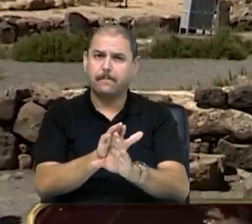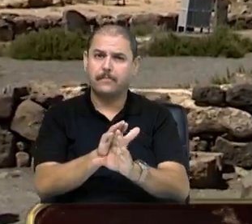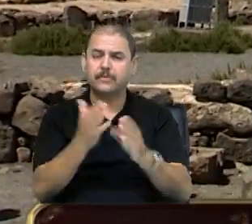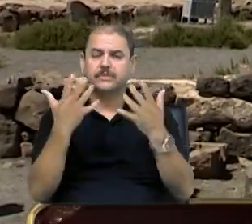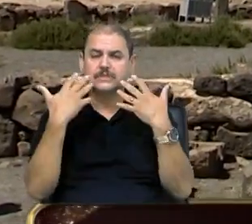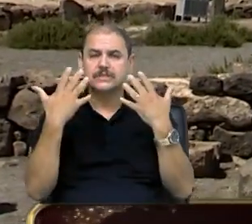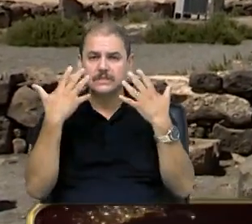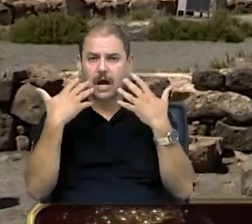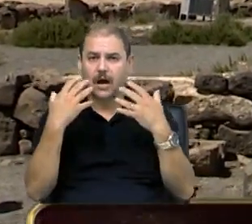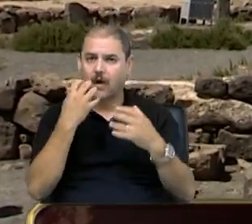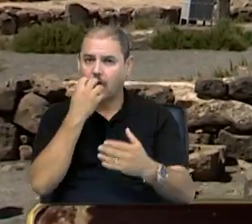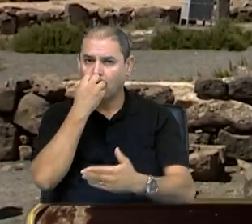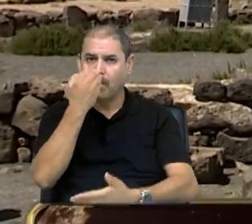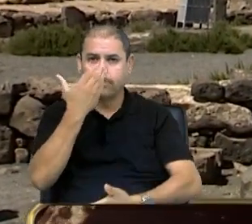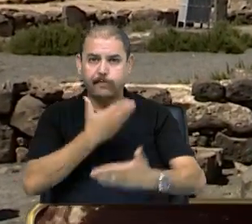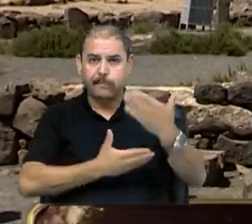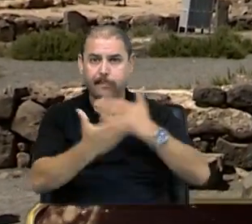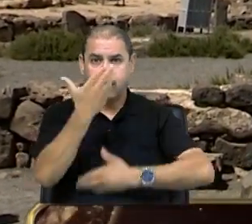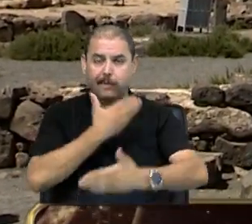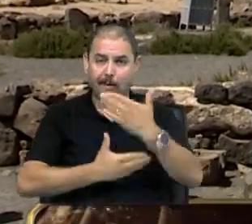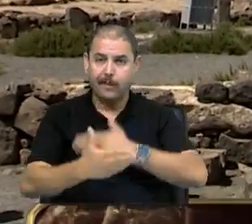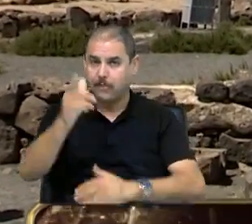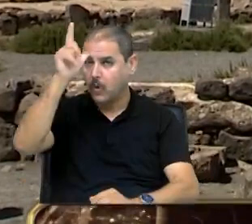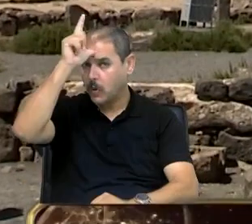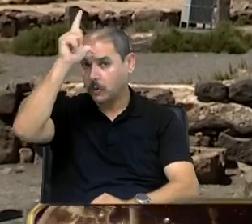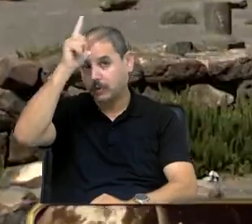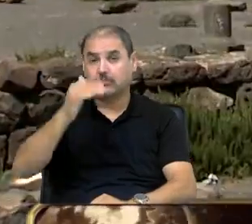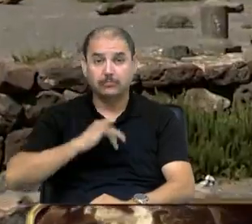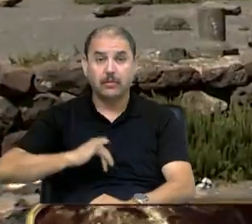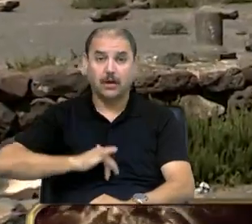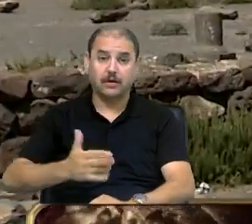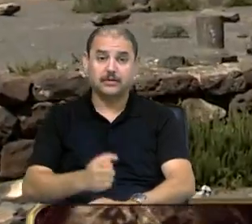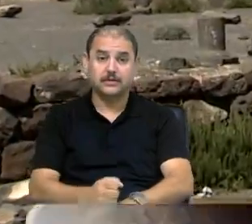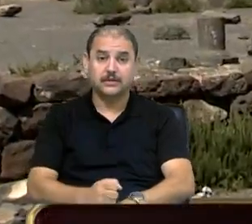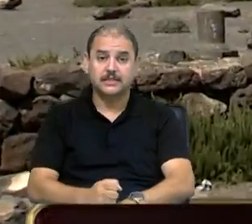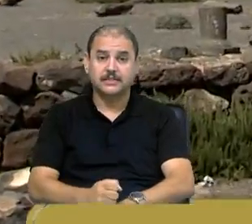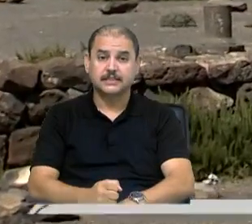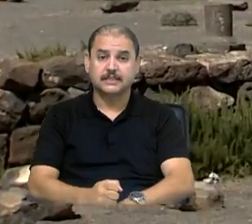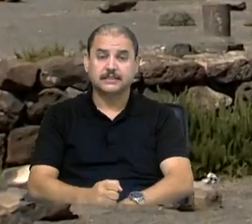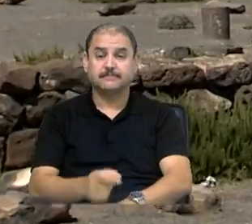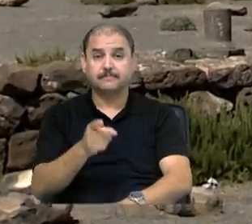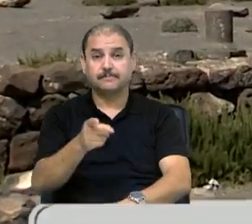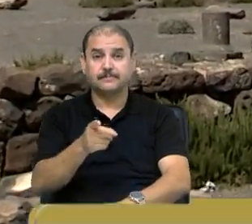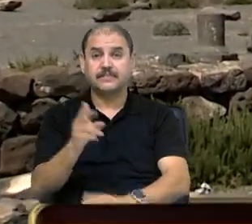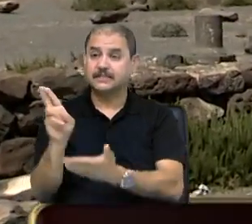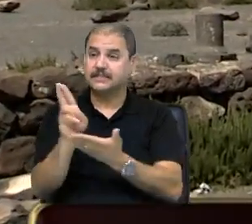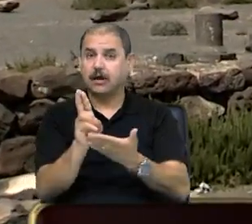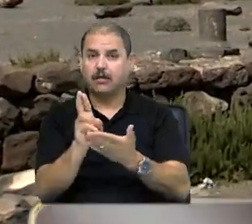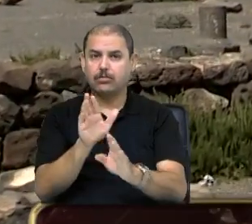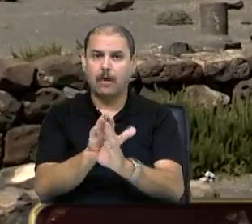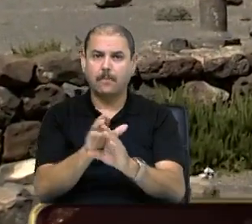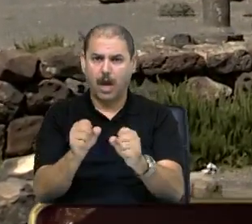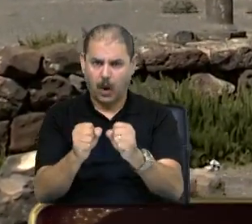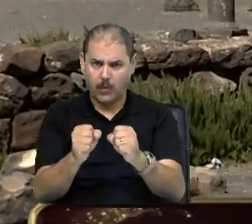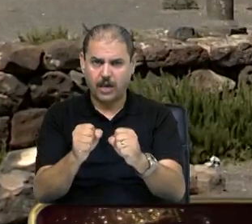بوضعها على مسار السياحه في المملكه الاردنيه الهاشميه يعني هاي زياره تشكل دعم قوي للملف